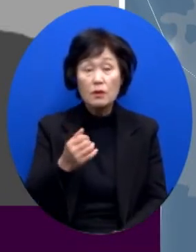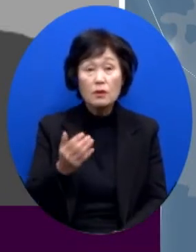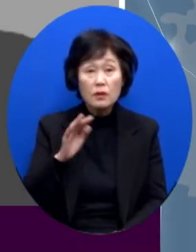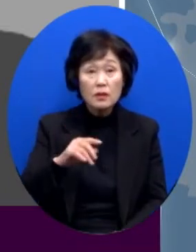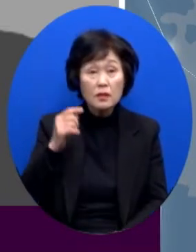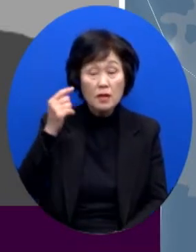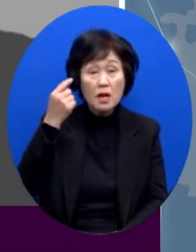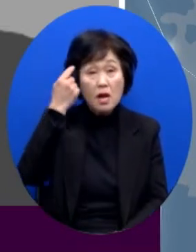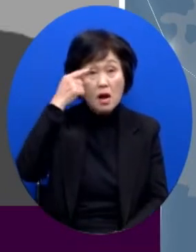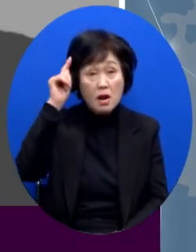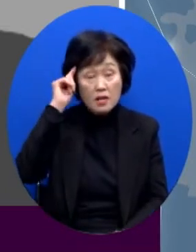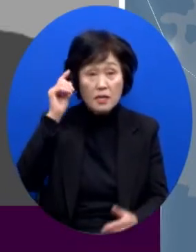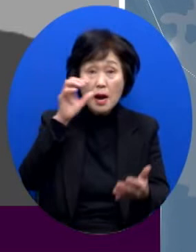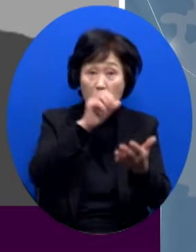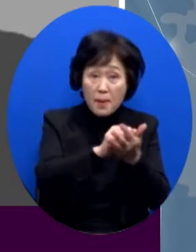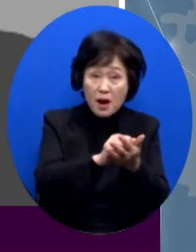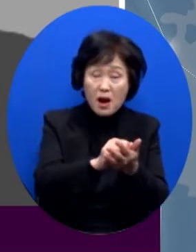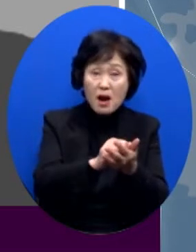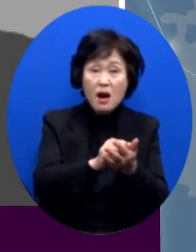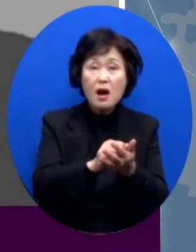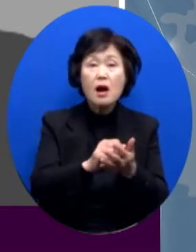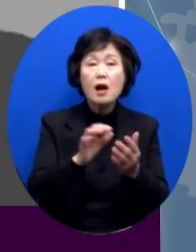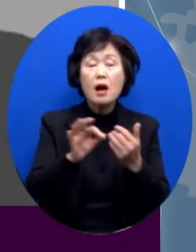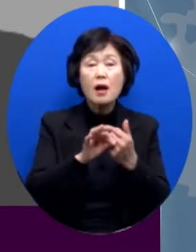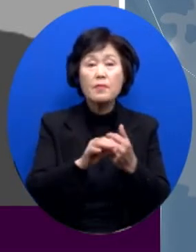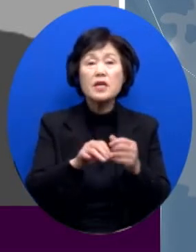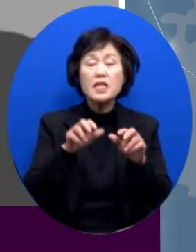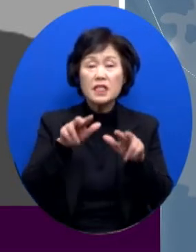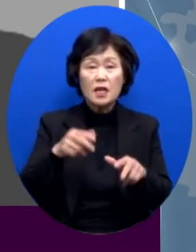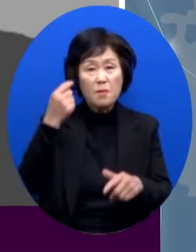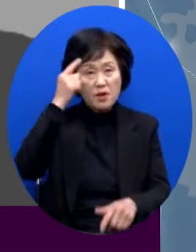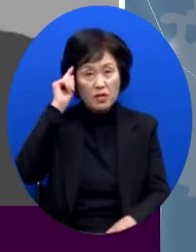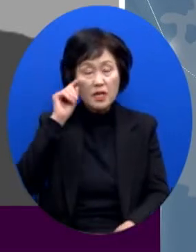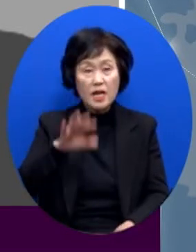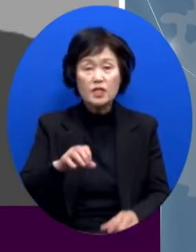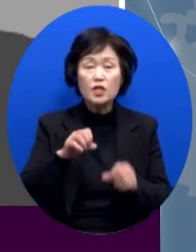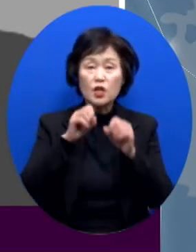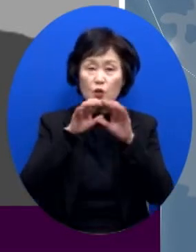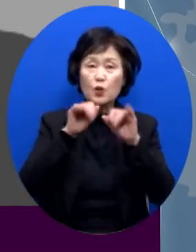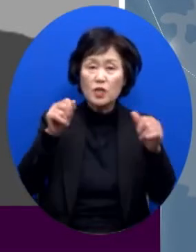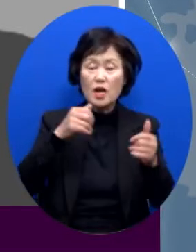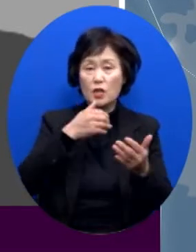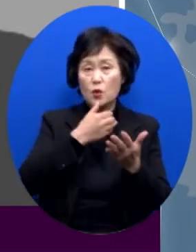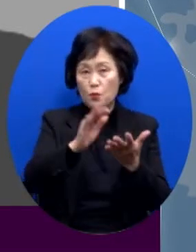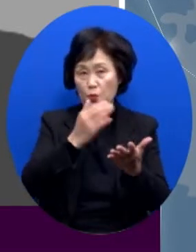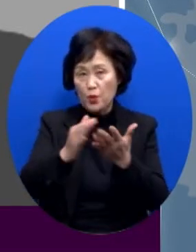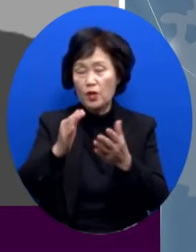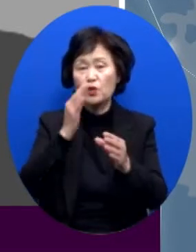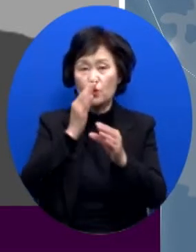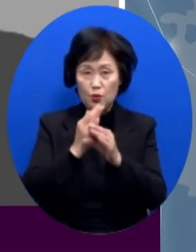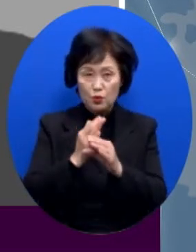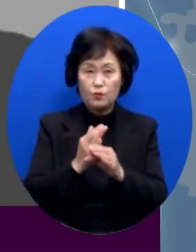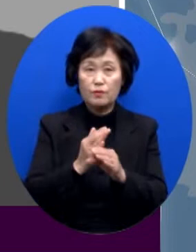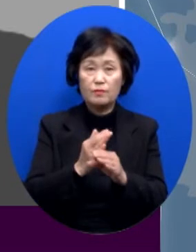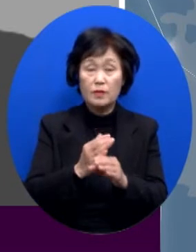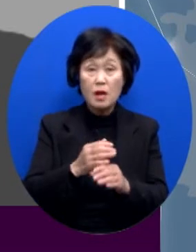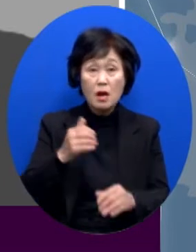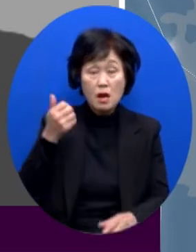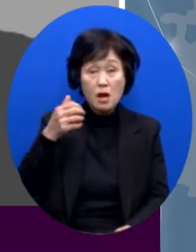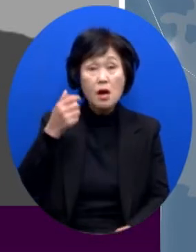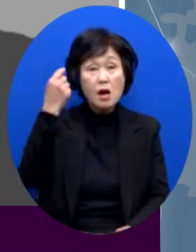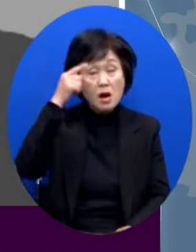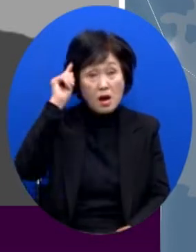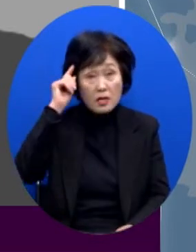증기 전 러 셔 3이 되면 그게 다 자구 더 나오고 4 이번 우크라이나와 러시아의 충돌은